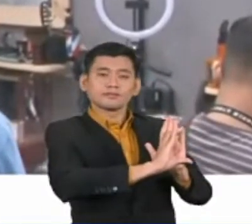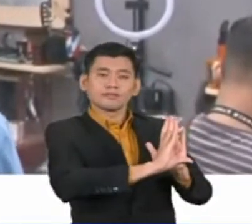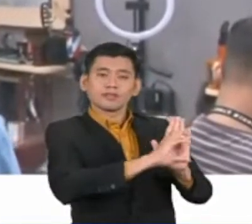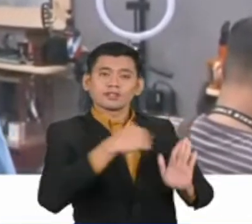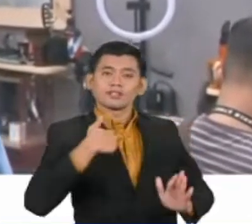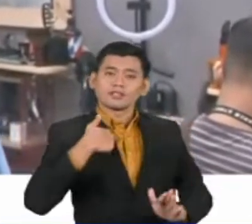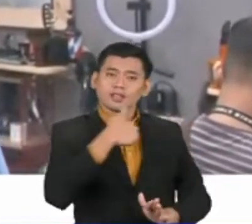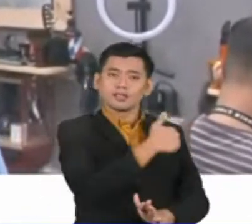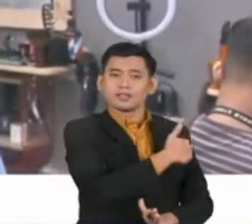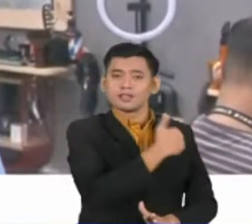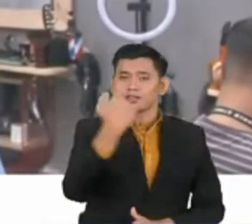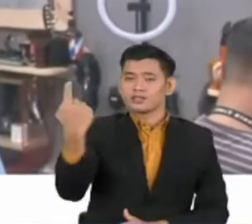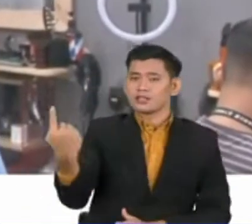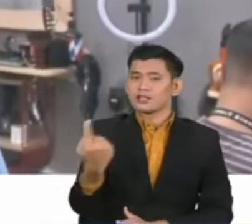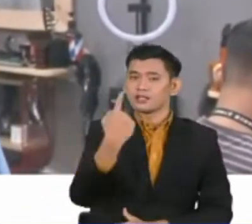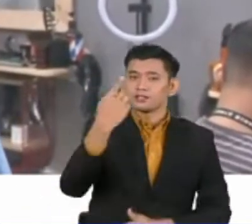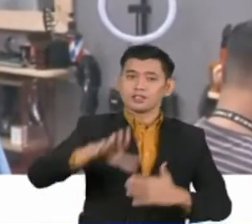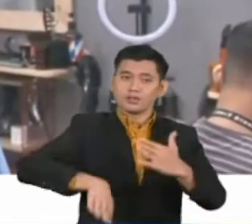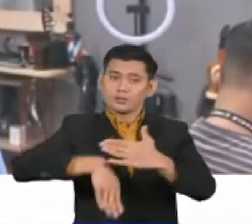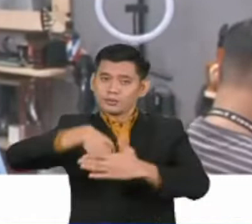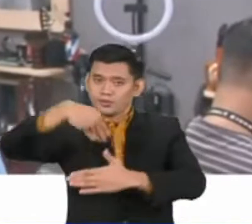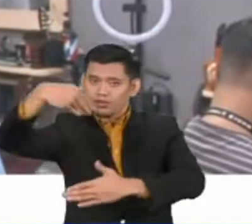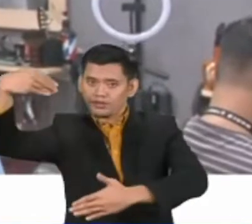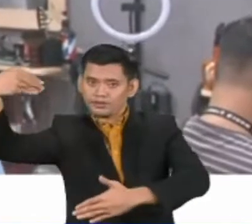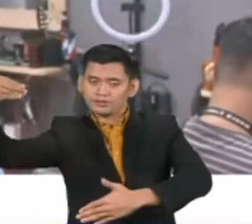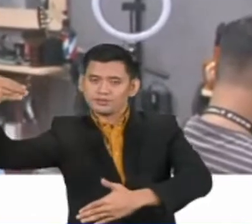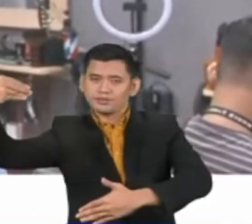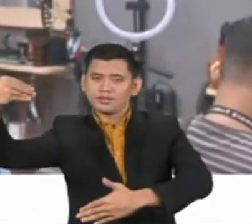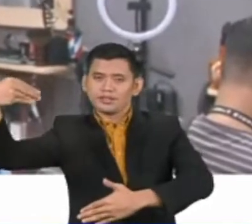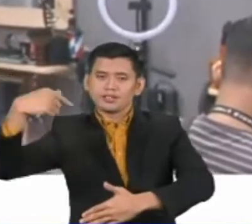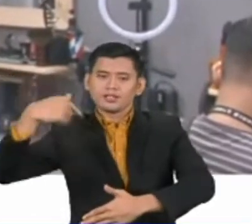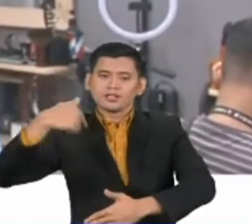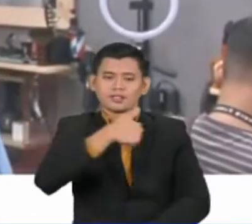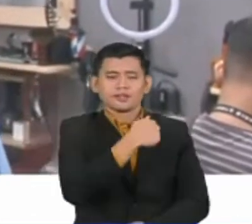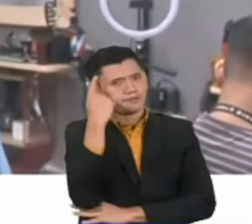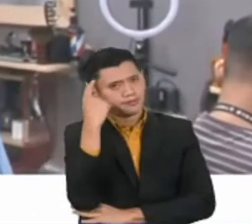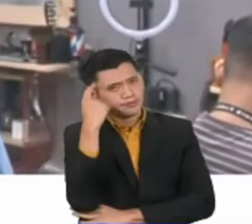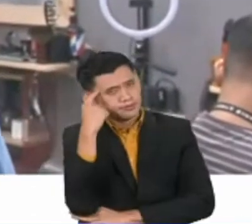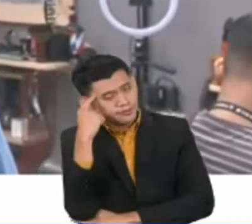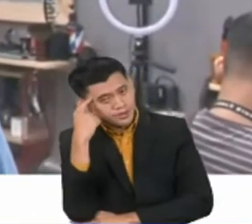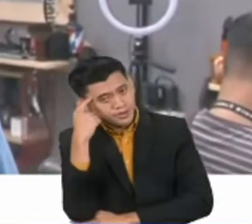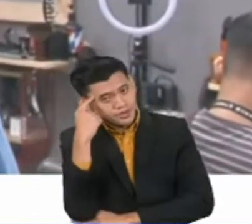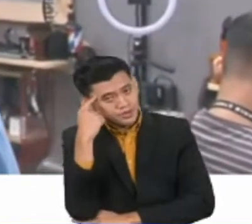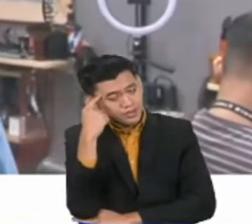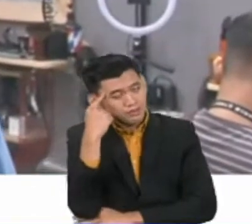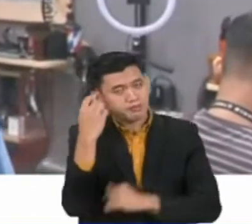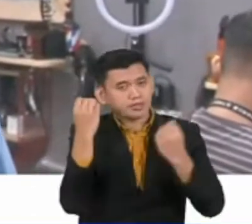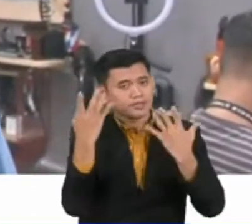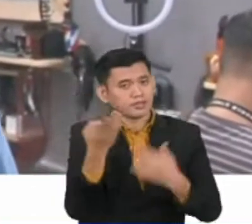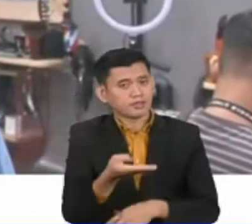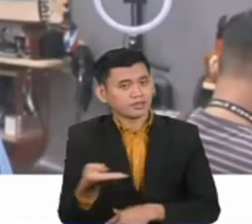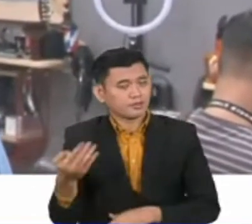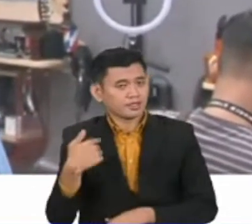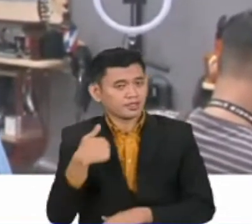kerap keluar, kita akan fikir daripada banyak segi, duit,